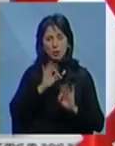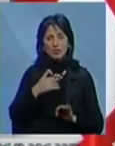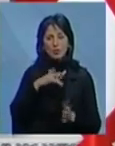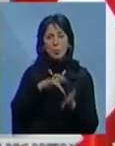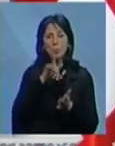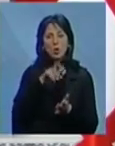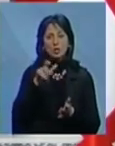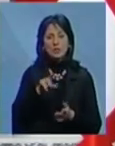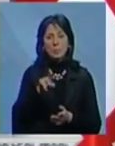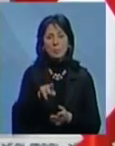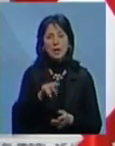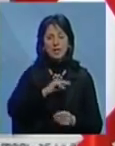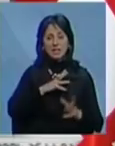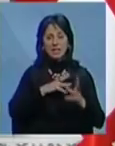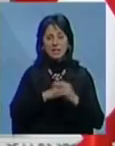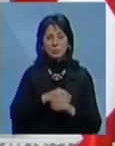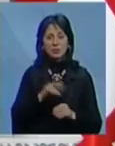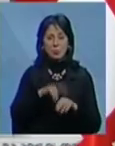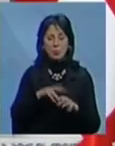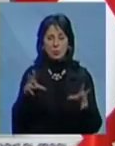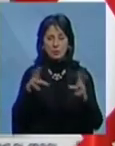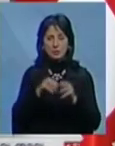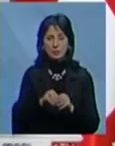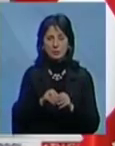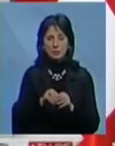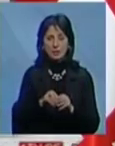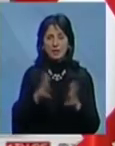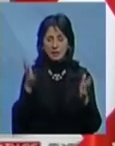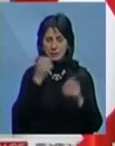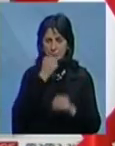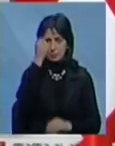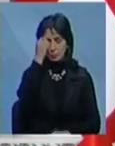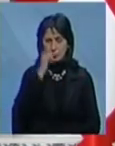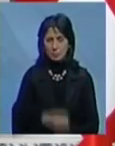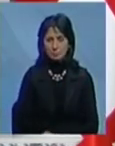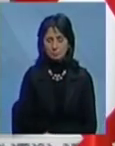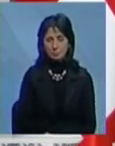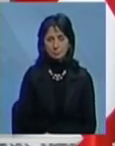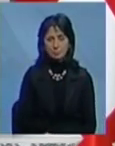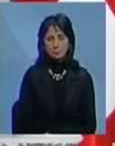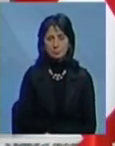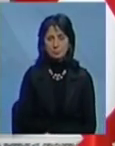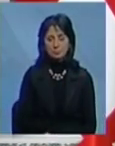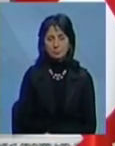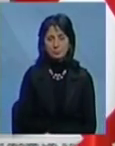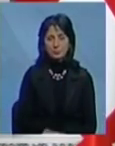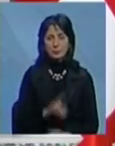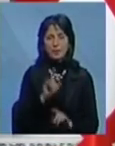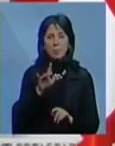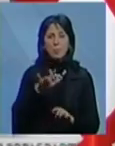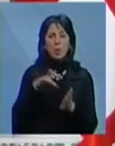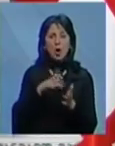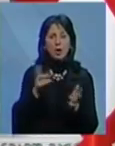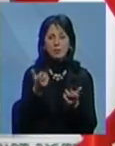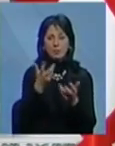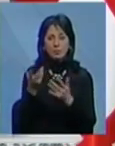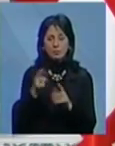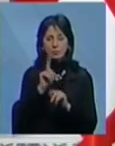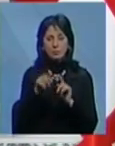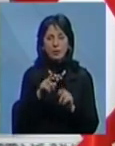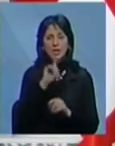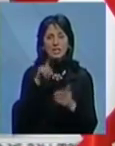ჩვენს მოსახლეობას, რომ მათ ი თანამშრომელს სამართალ დამცველებთ. დიდი მადლობა. რომელი ქვეყნის მოქალაქეები?